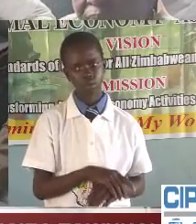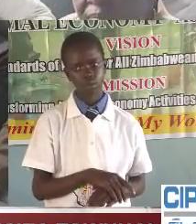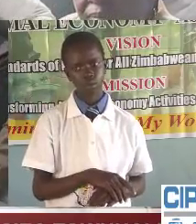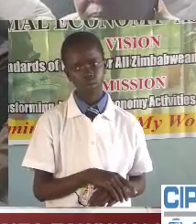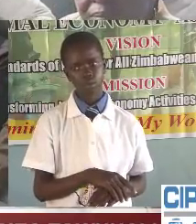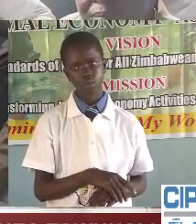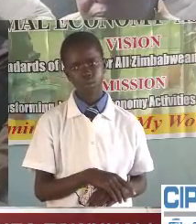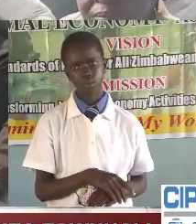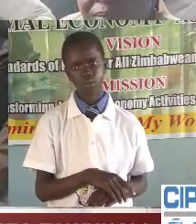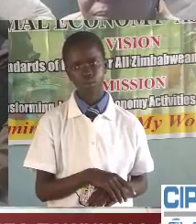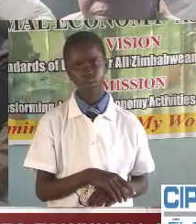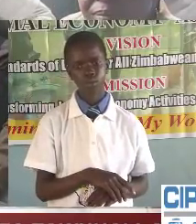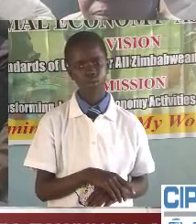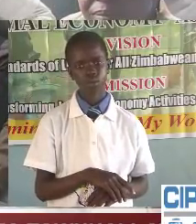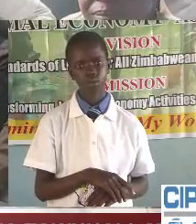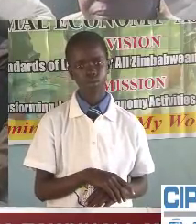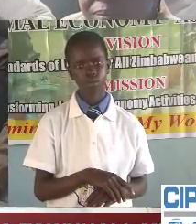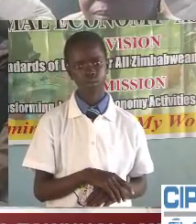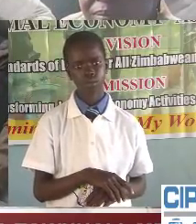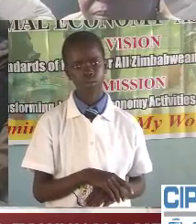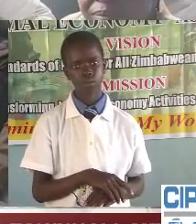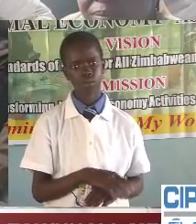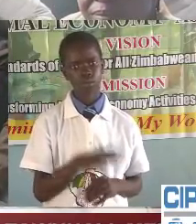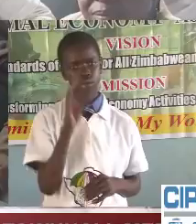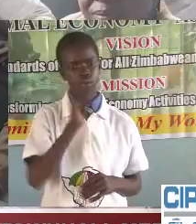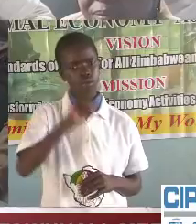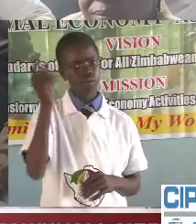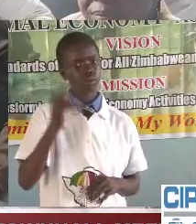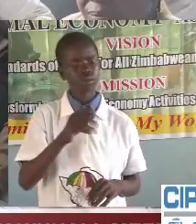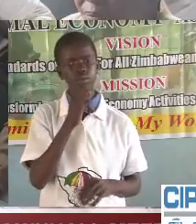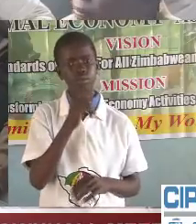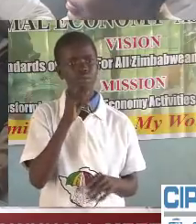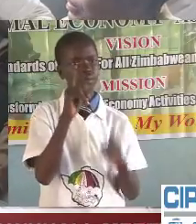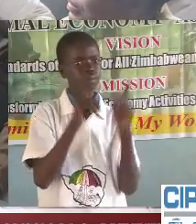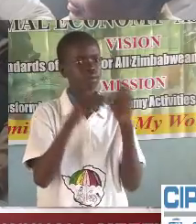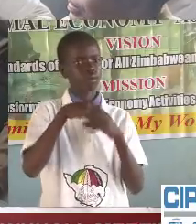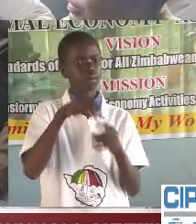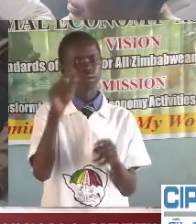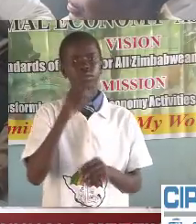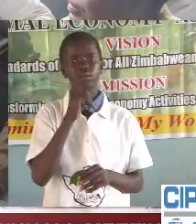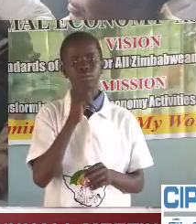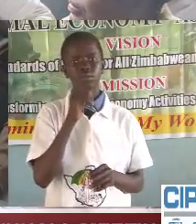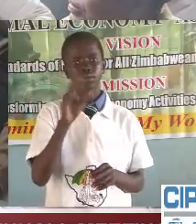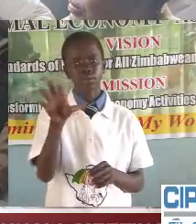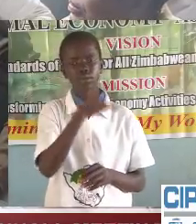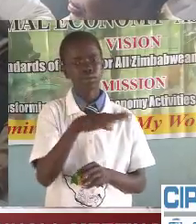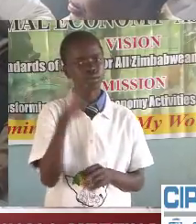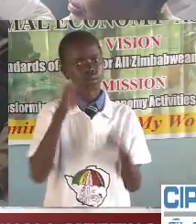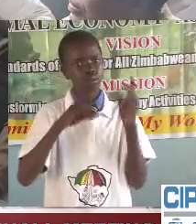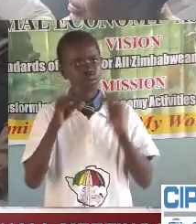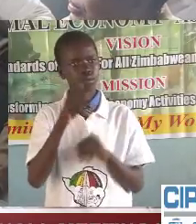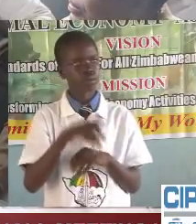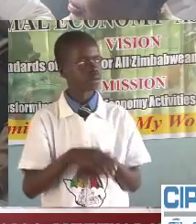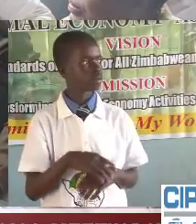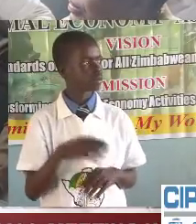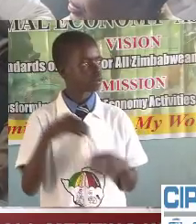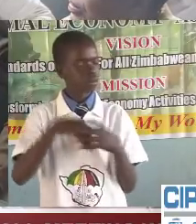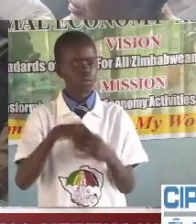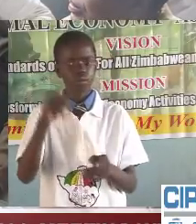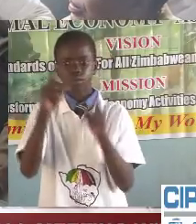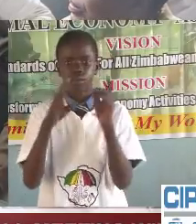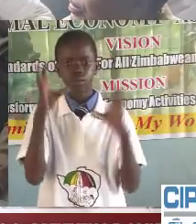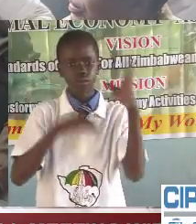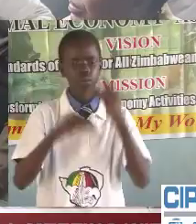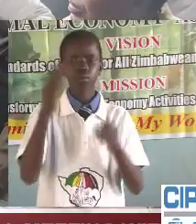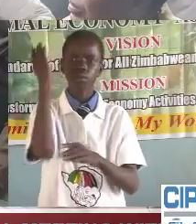panyaya ningigiri. Ndambonza umwe mutauri angachitaura kuward 3 achiti kwai tinozotaura